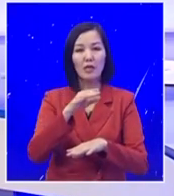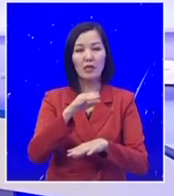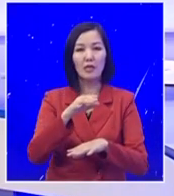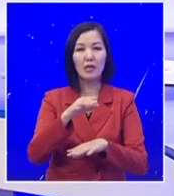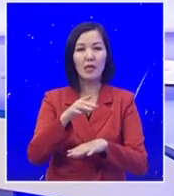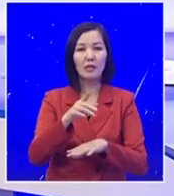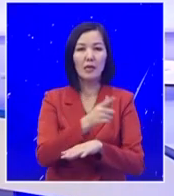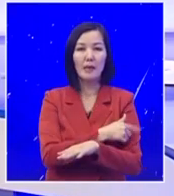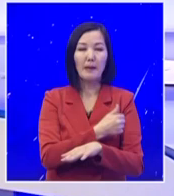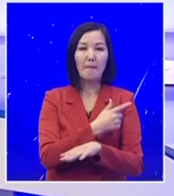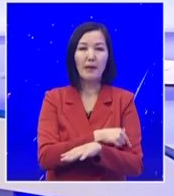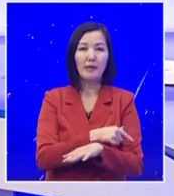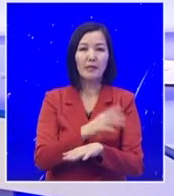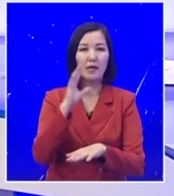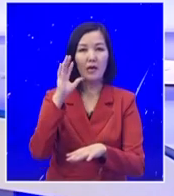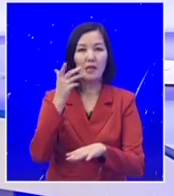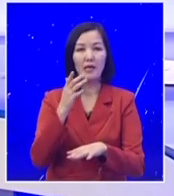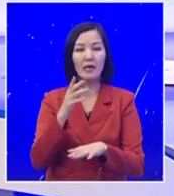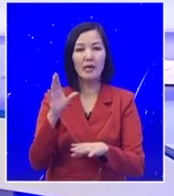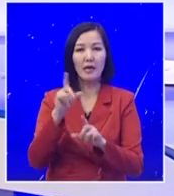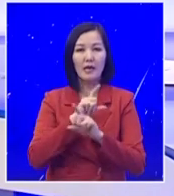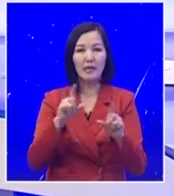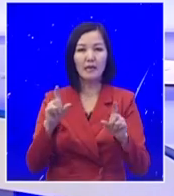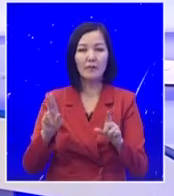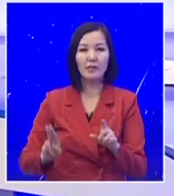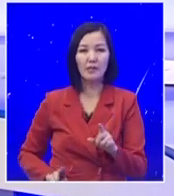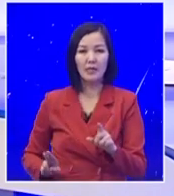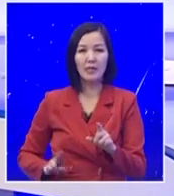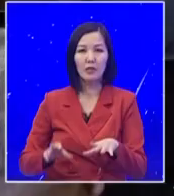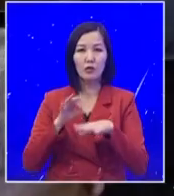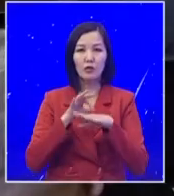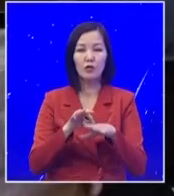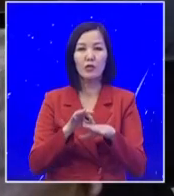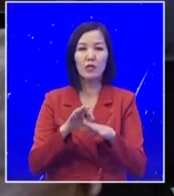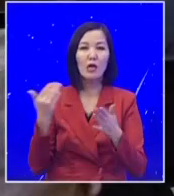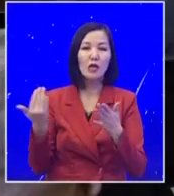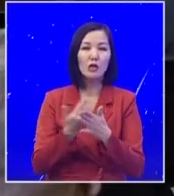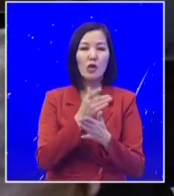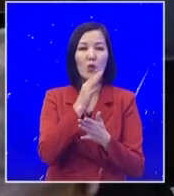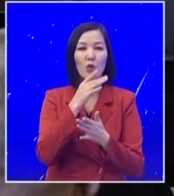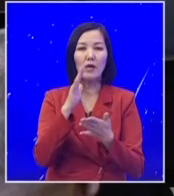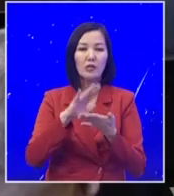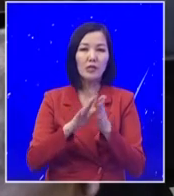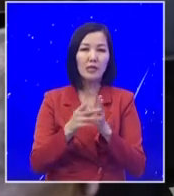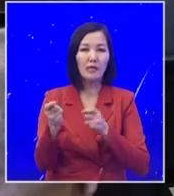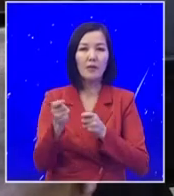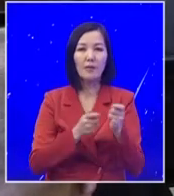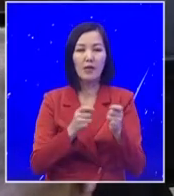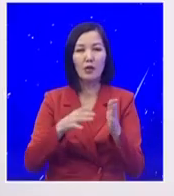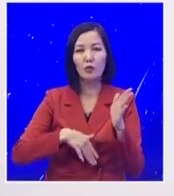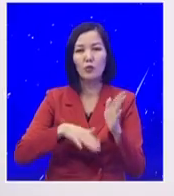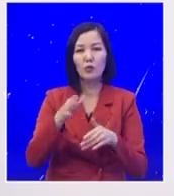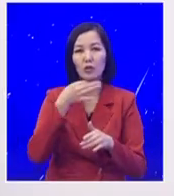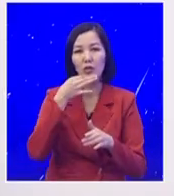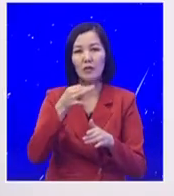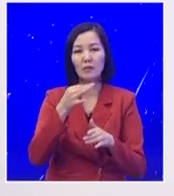докторы, Халықаралық құзыреттер академиясының директоры Лейла Асылбекова жүргізді. Спикер жаңа уақыт жағдайындағы басқарудың озық тәжірибесі